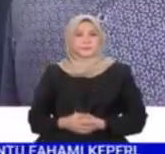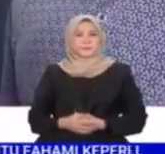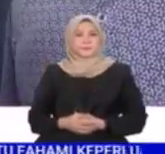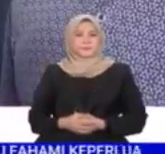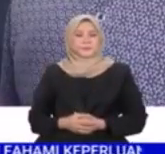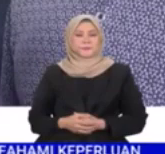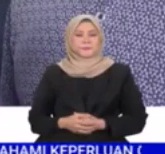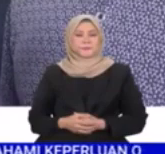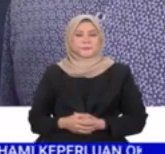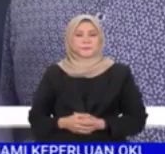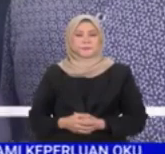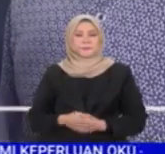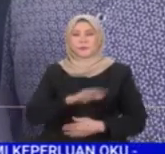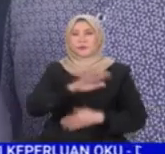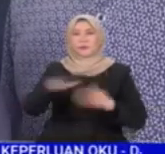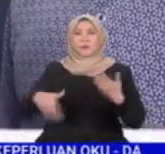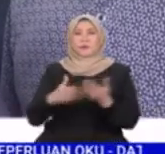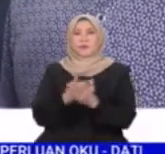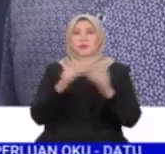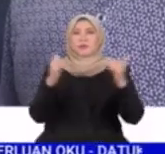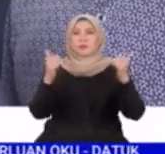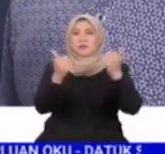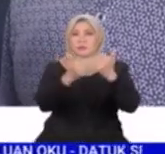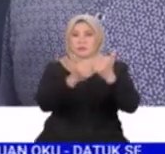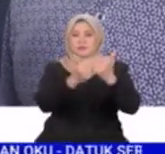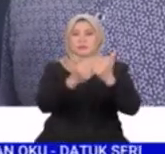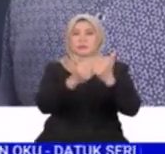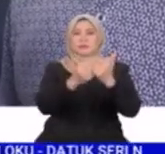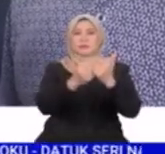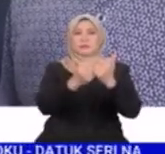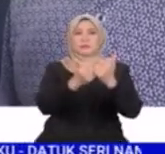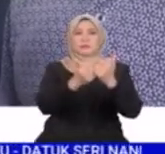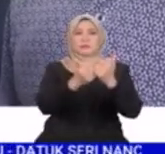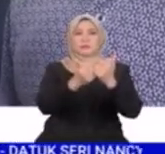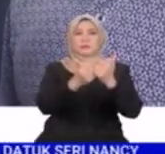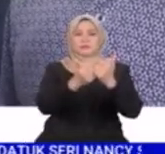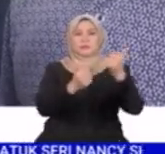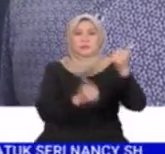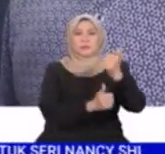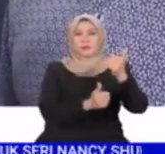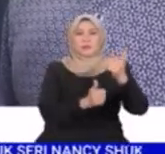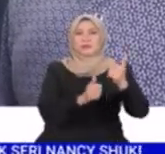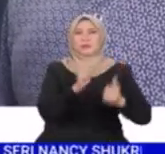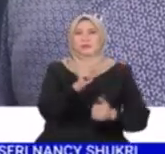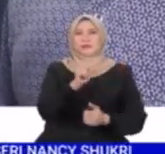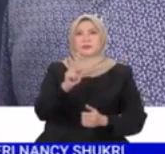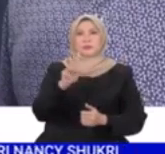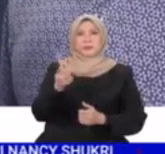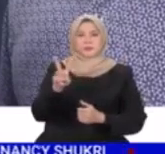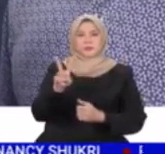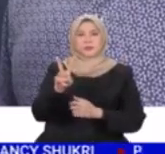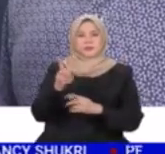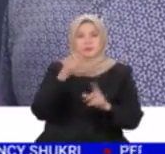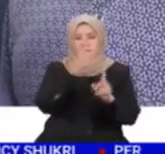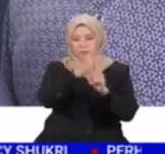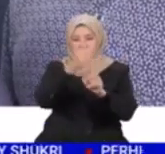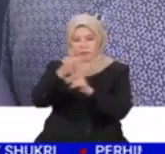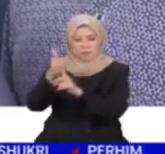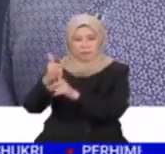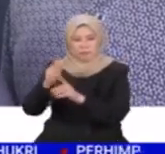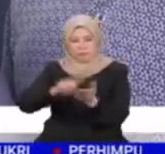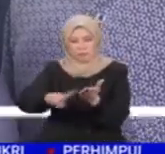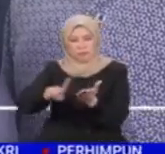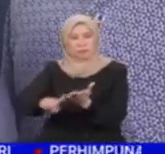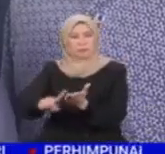So far setakat ini semua agensi-agensi kita, khasnya agensi di bawah KKDW, telah diarah untuk